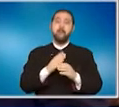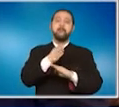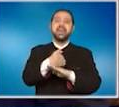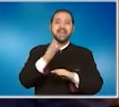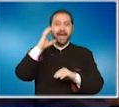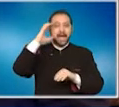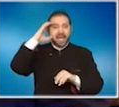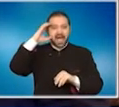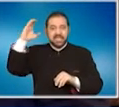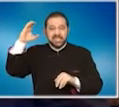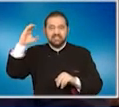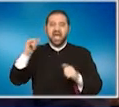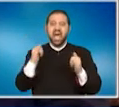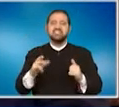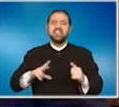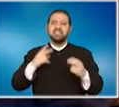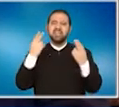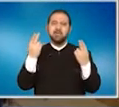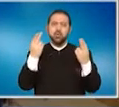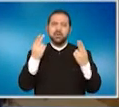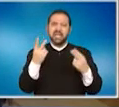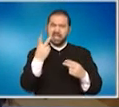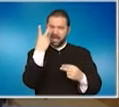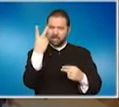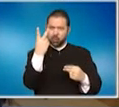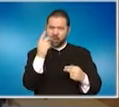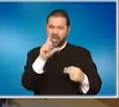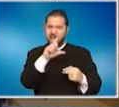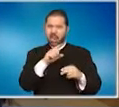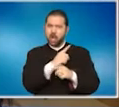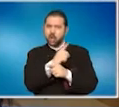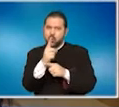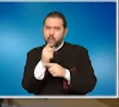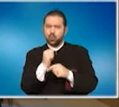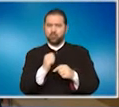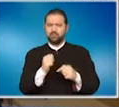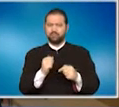Deci în primul rând și în primul rând credință. Al doilea lucru